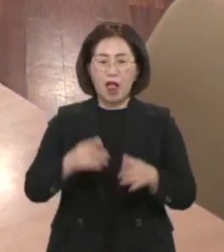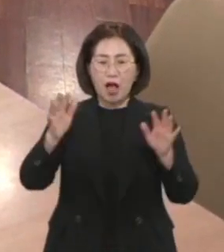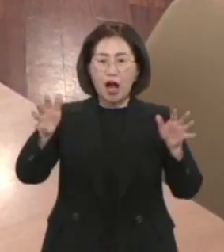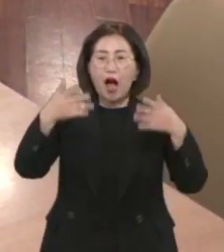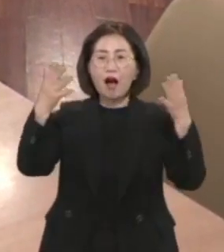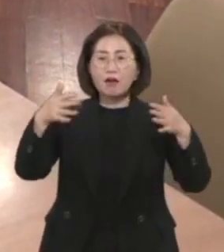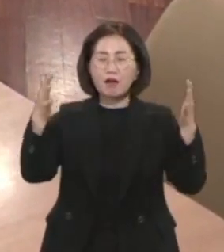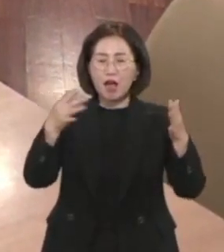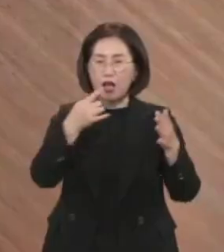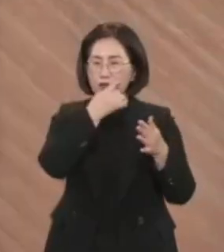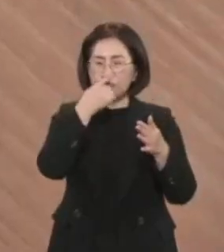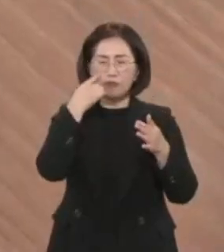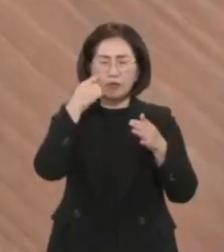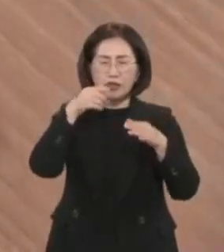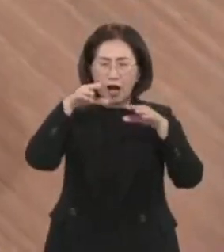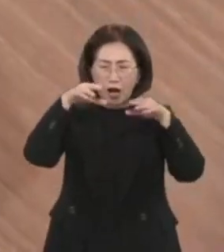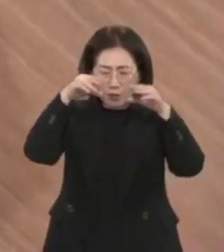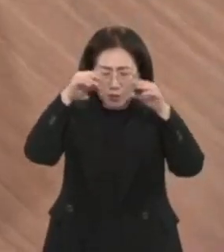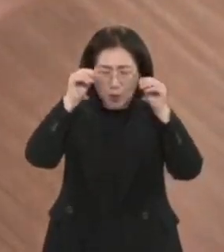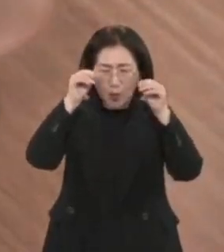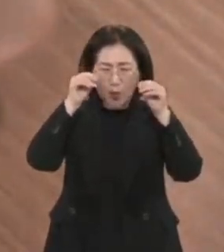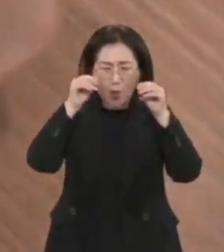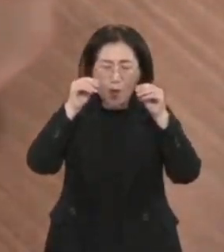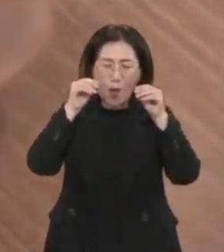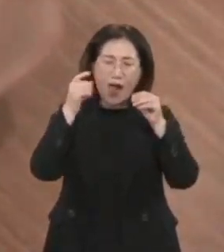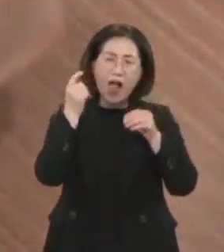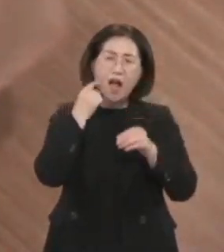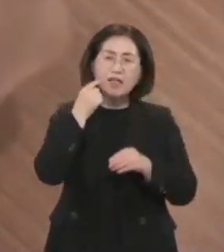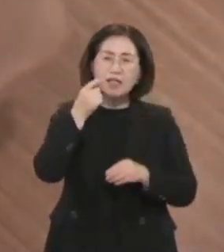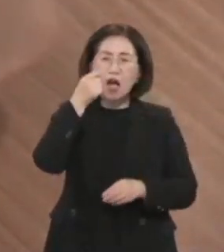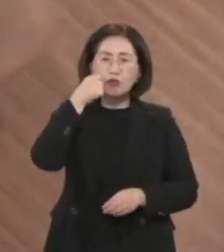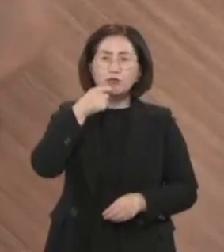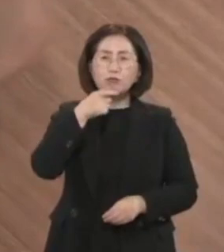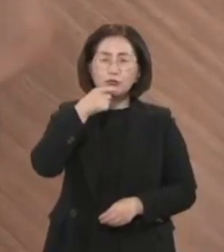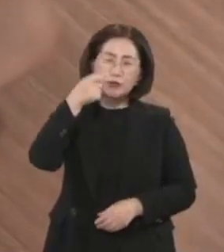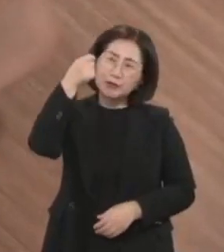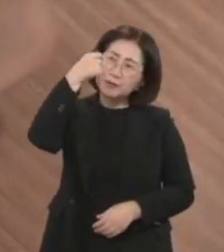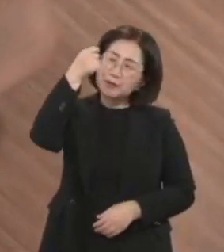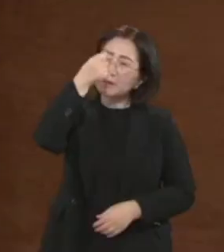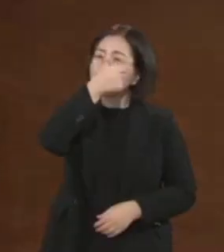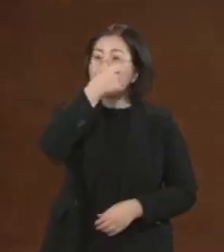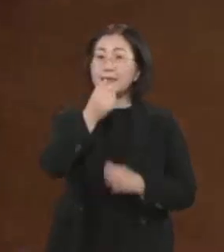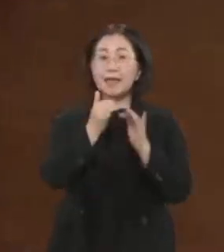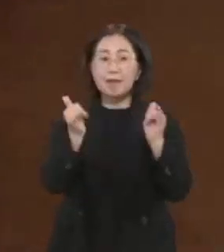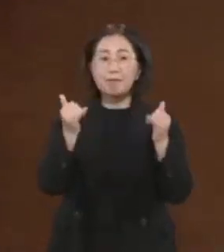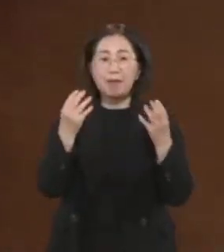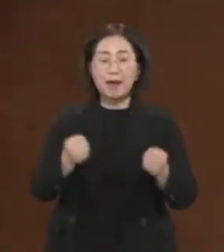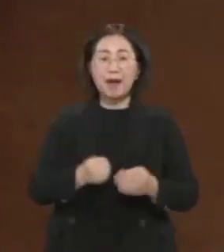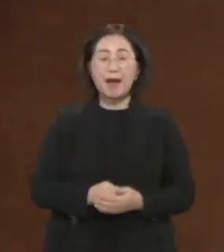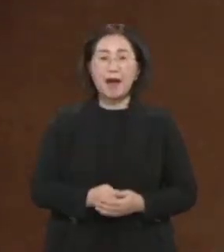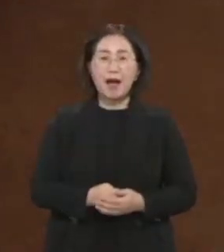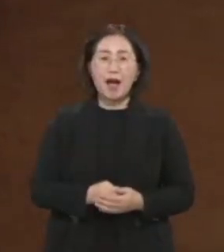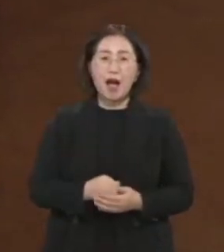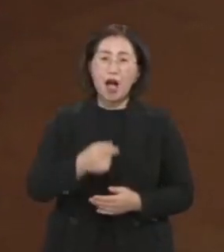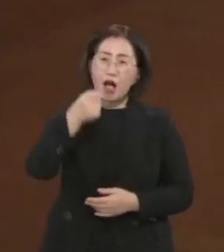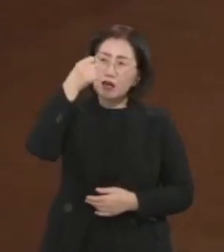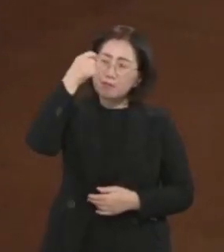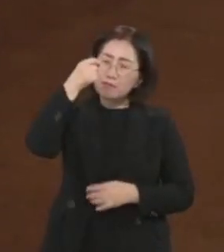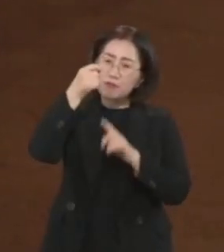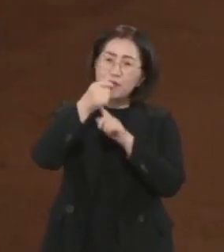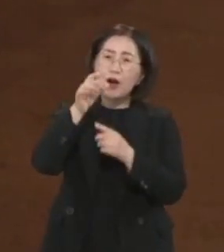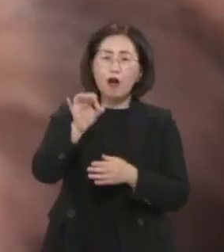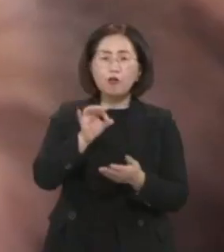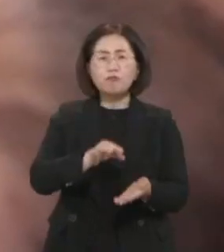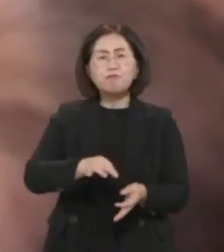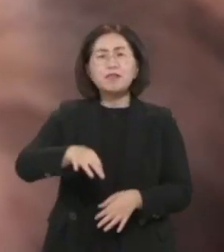가을철을 맞아 안구가 건조해지며 인공눈물을 찾는 사람들이 늘고 있습니다. 최근 인공눈물 가격 인상